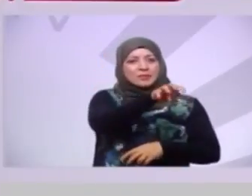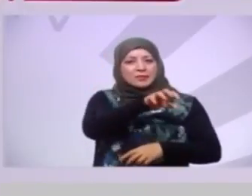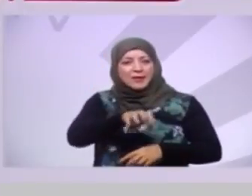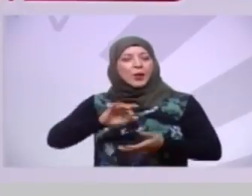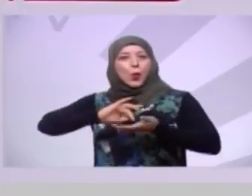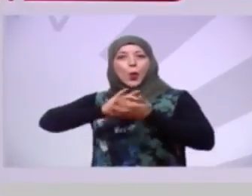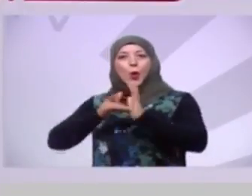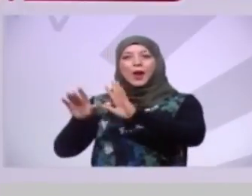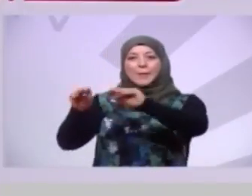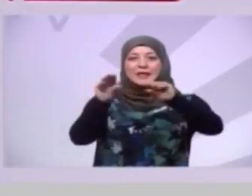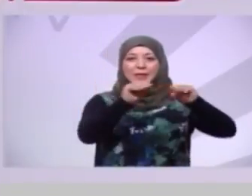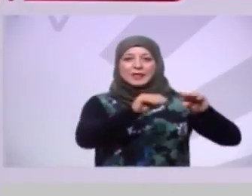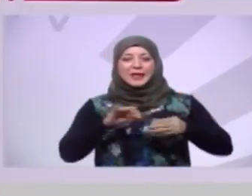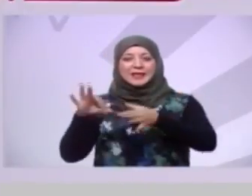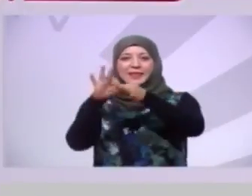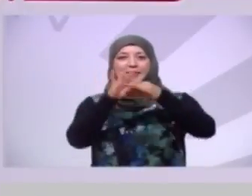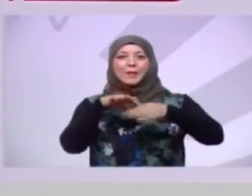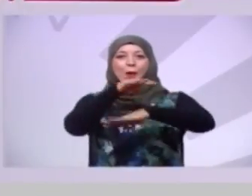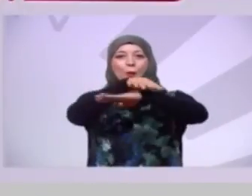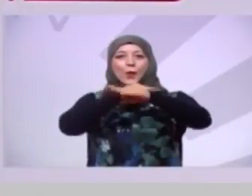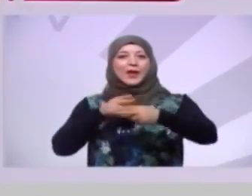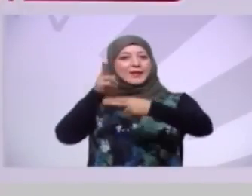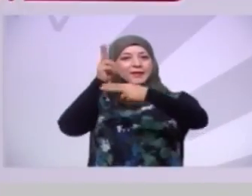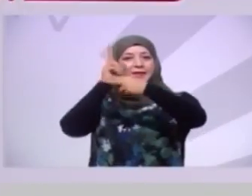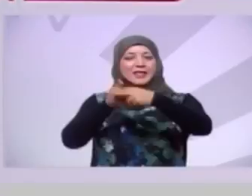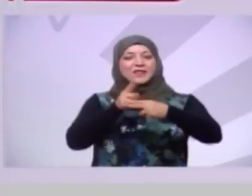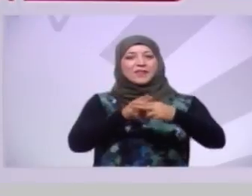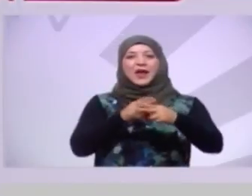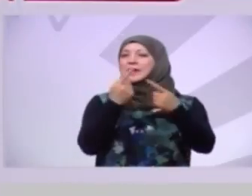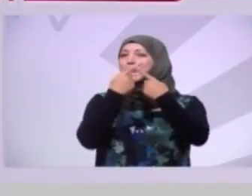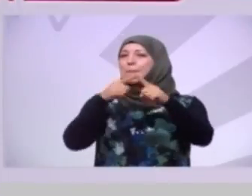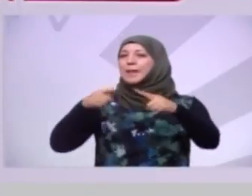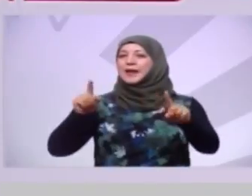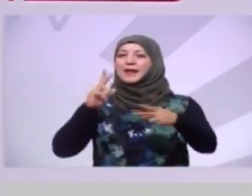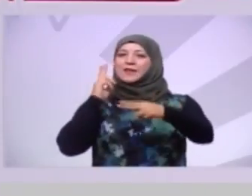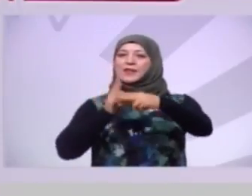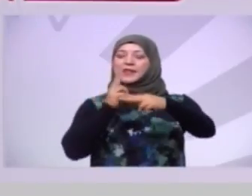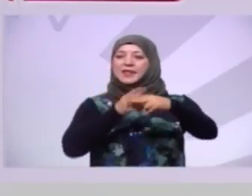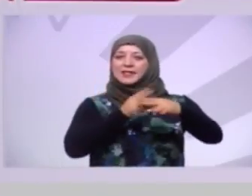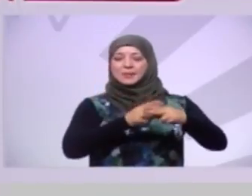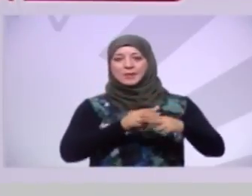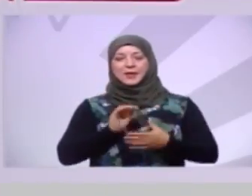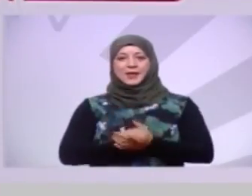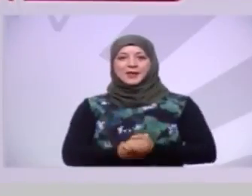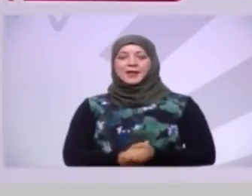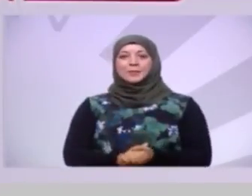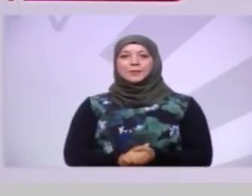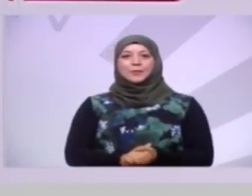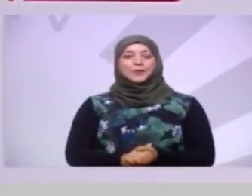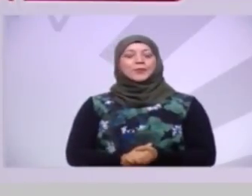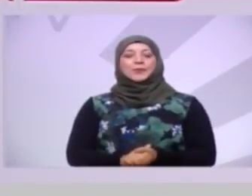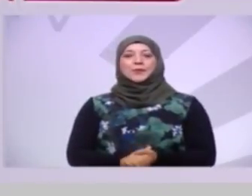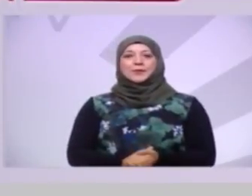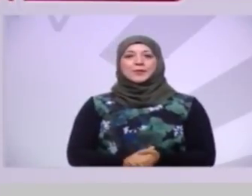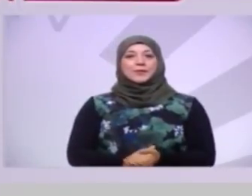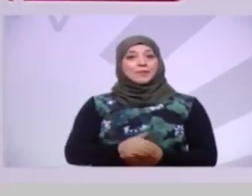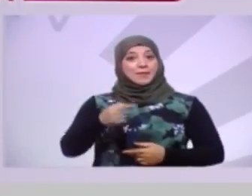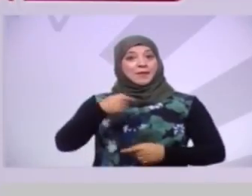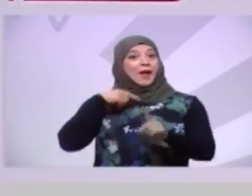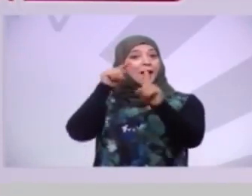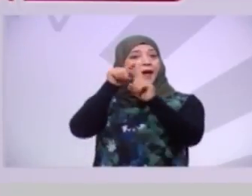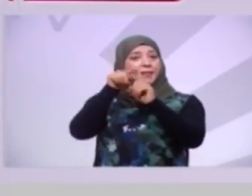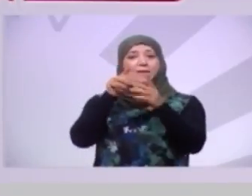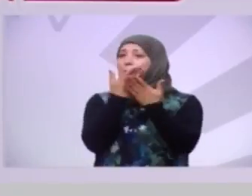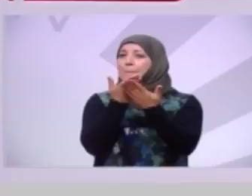فقيه الدير ساقيه الزيت اه مازال شاكر الحنش اه بن علي بن خليفه والعامله واجبنا اهدافنا